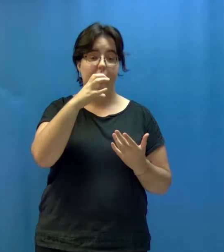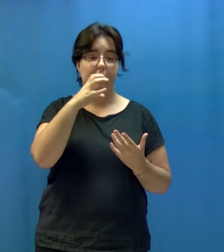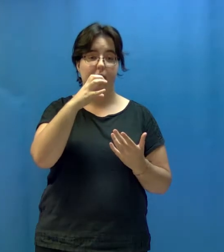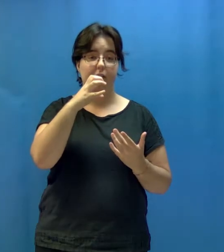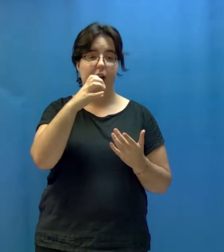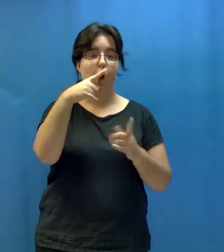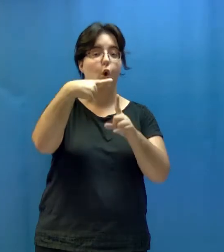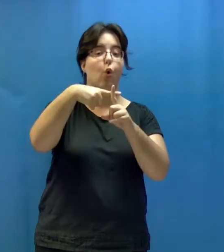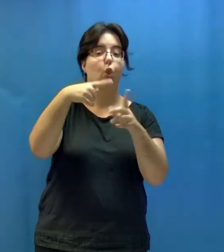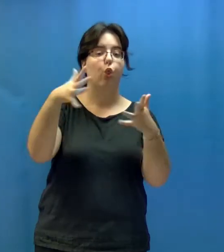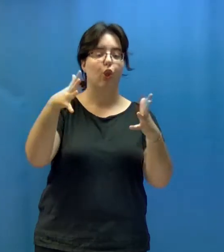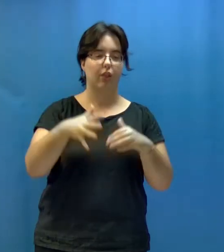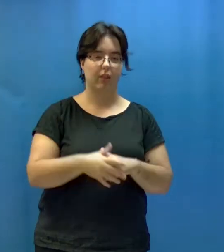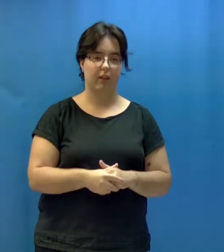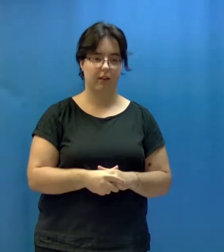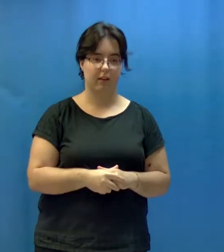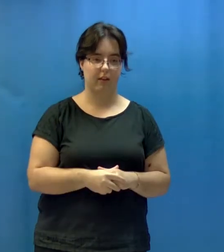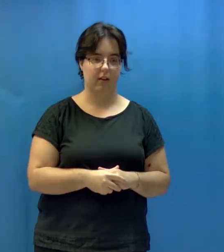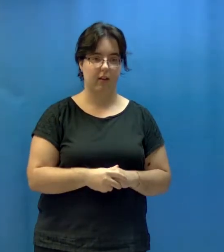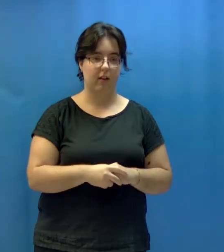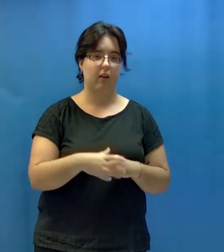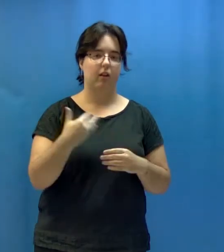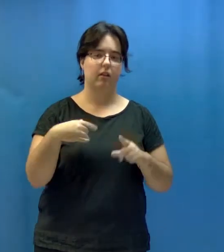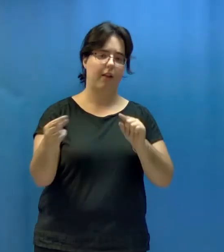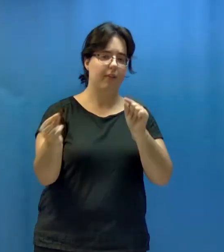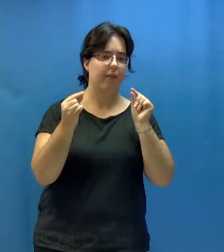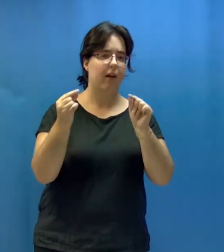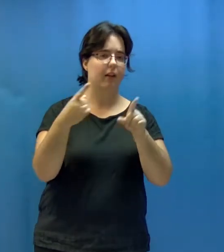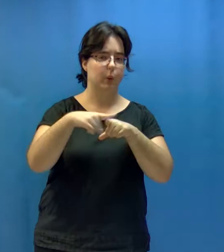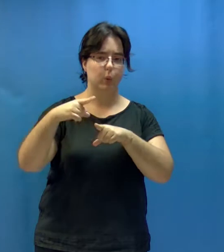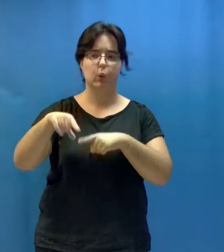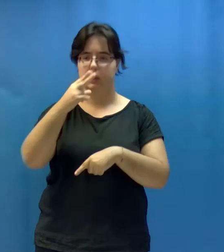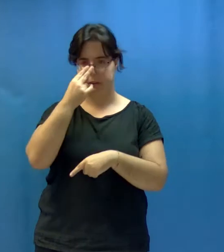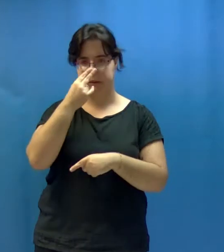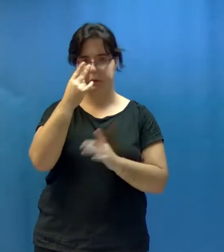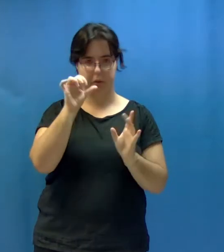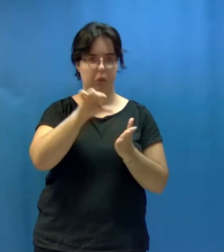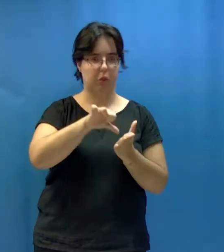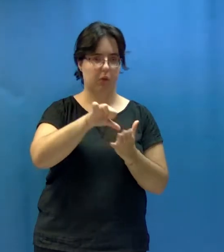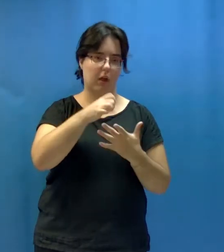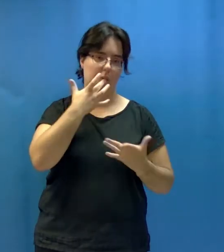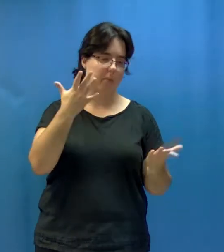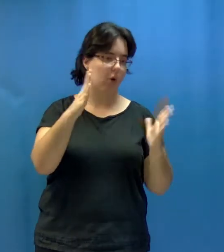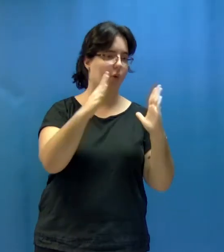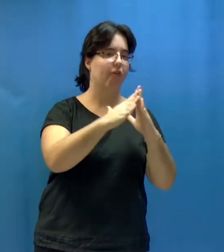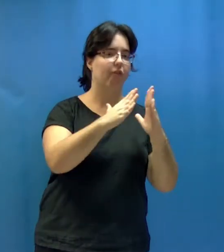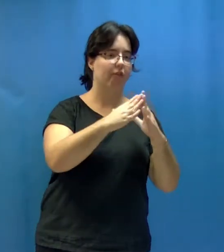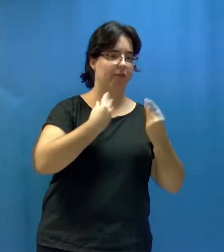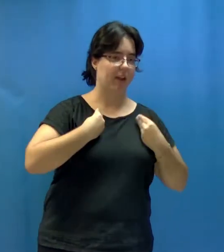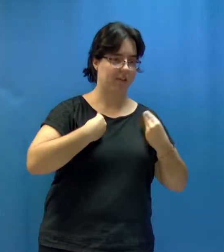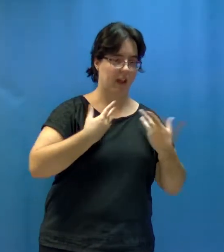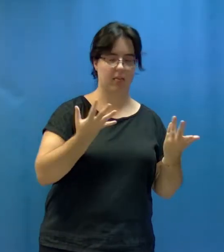creu. Després de debatir tantes coses interessants per a aquesta ciutat, com és la vivienda, els